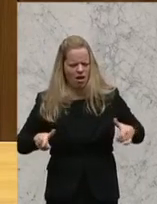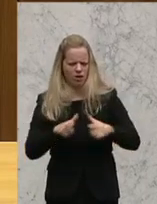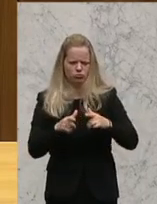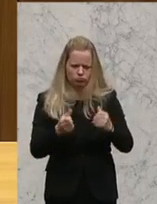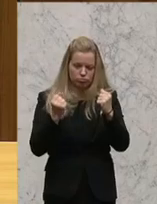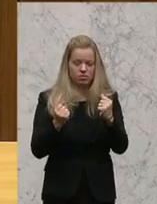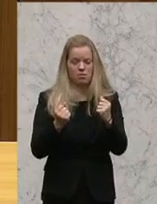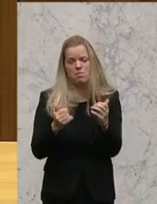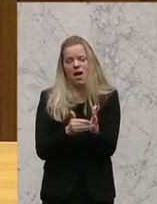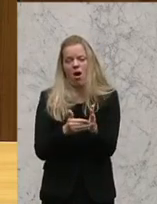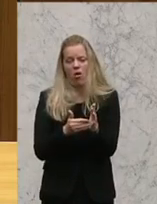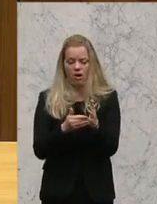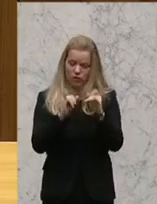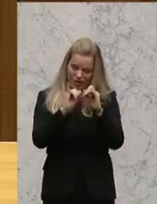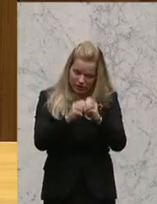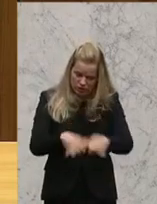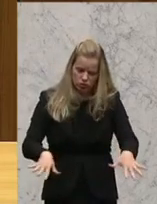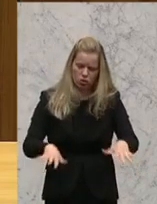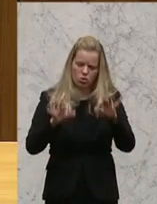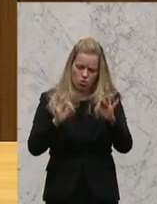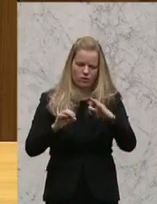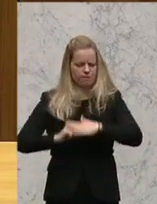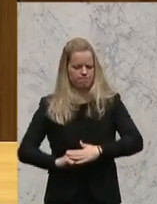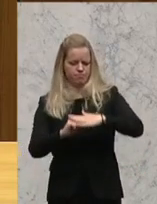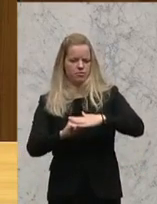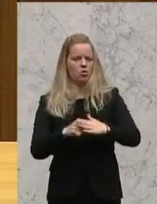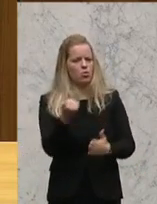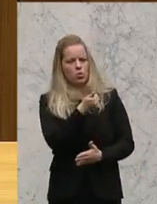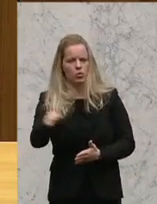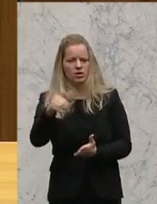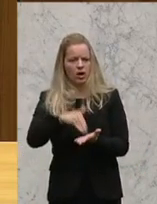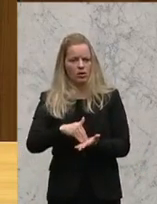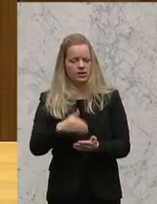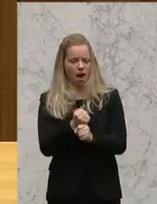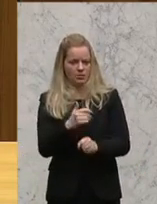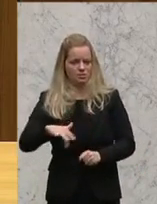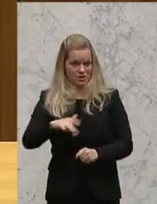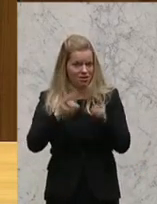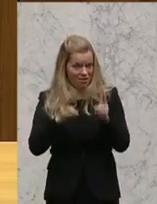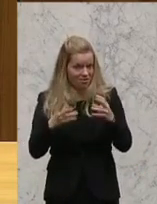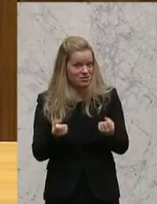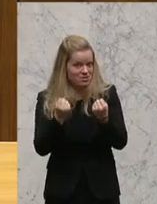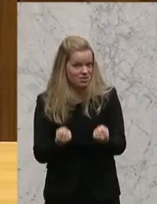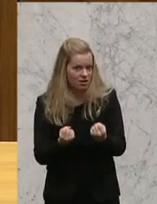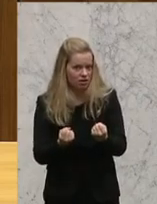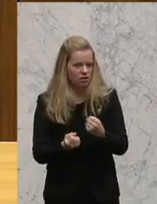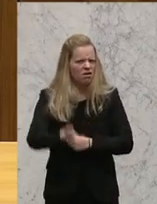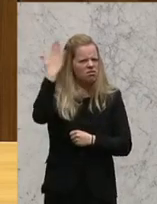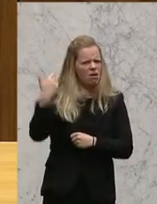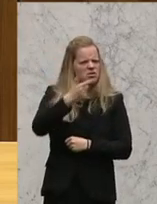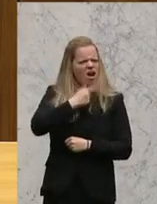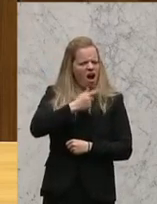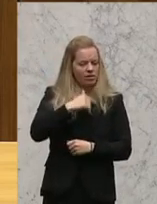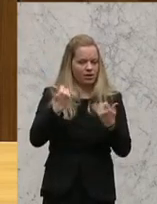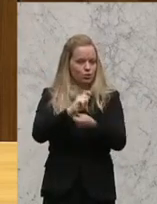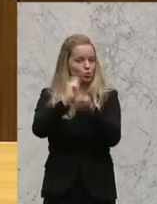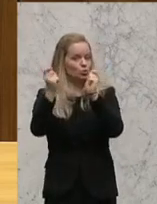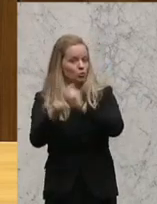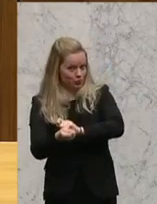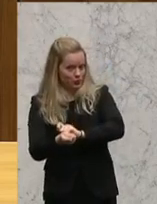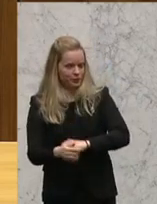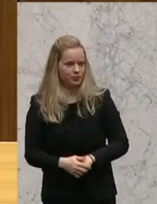Infrastruktur ist und hunderttausende Arbeitsplätze sichert. Das wurde geändert. Und der